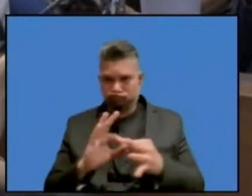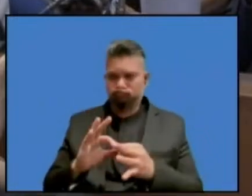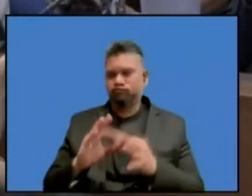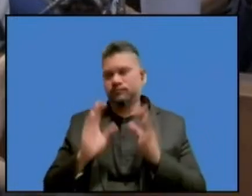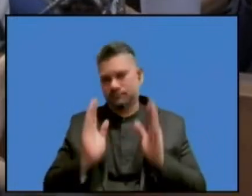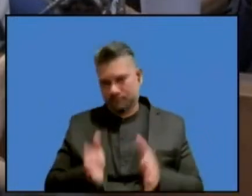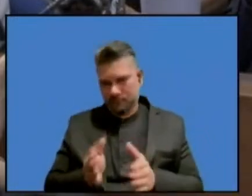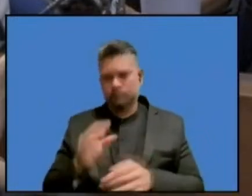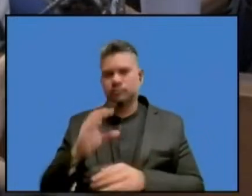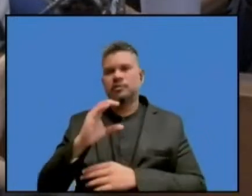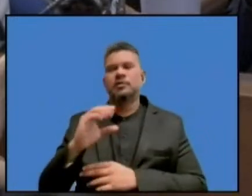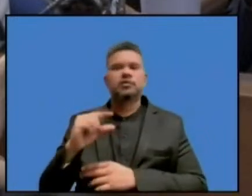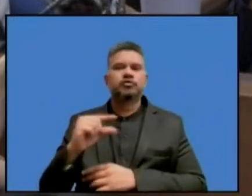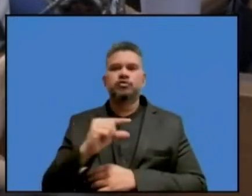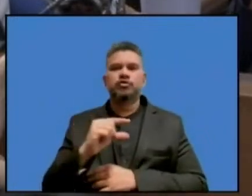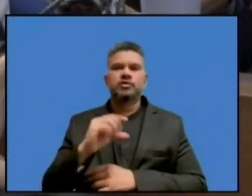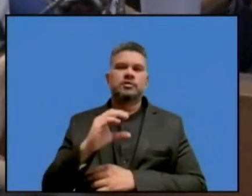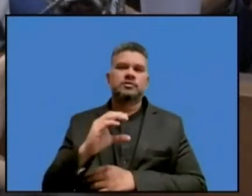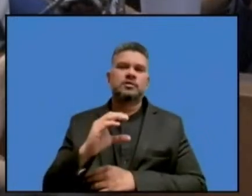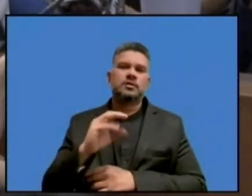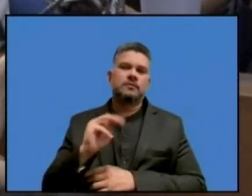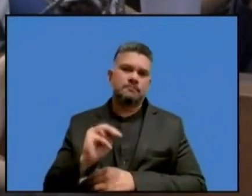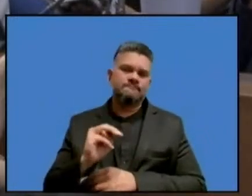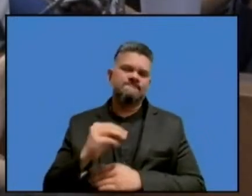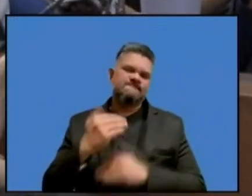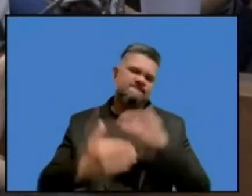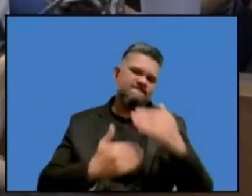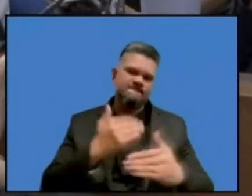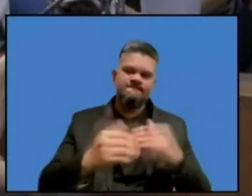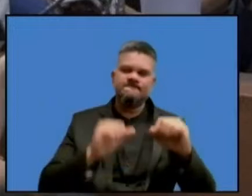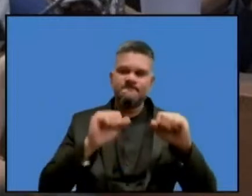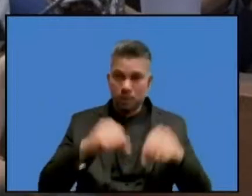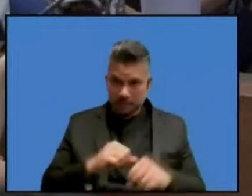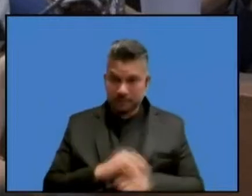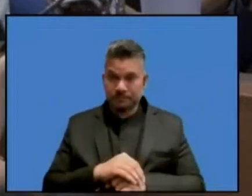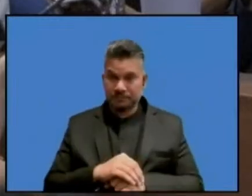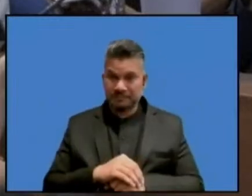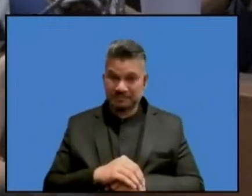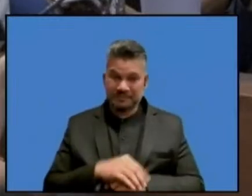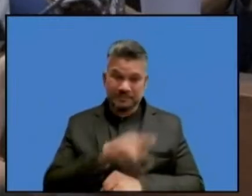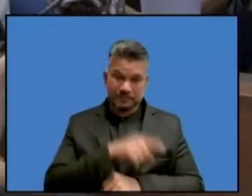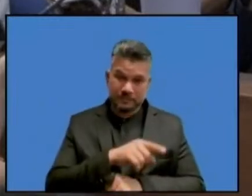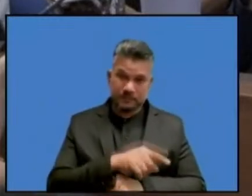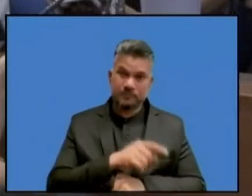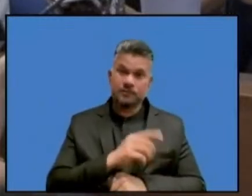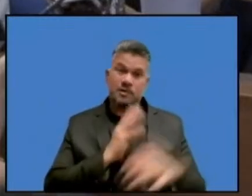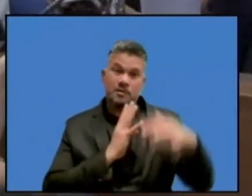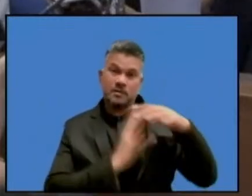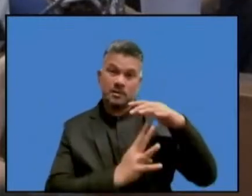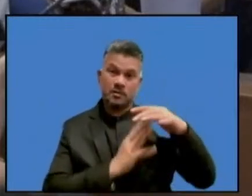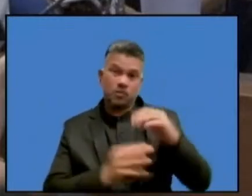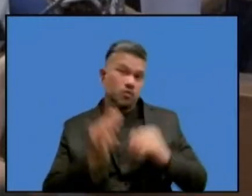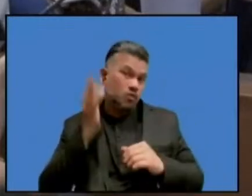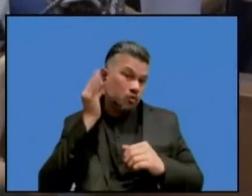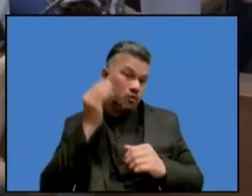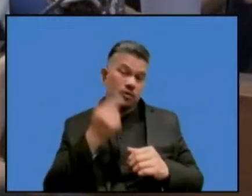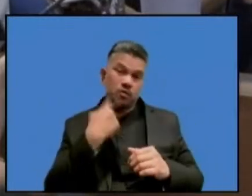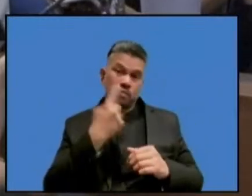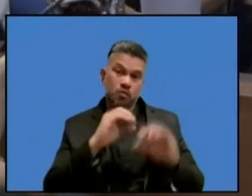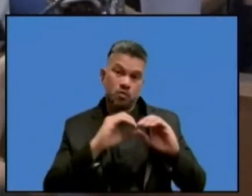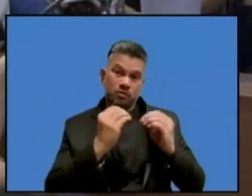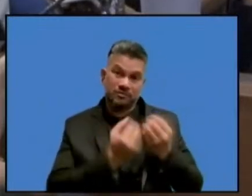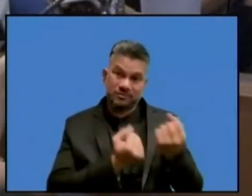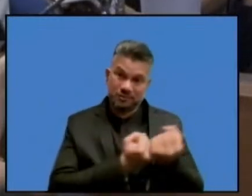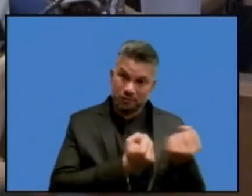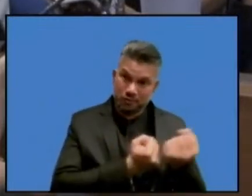с женщинами-мигрантами, на низовом уровне хорошо подготовлены для сбора данных на основе фактических